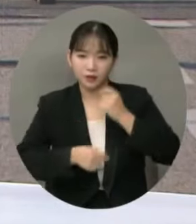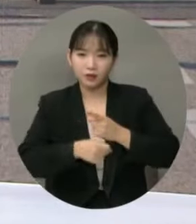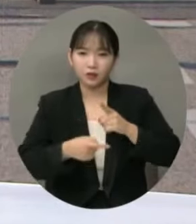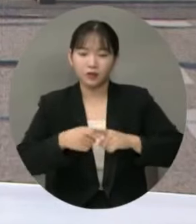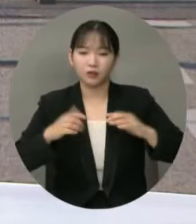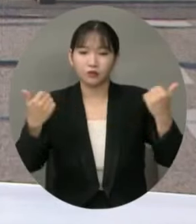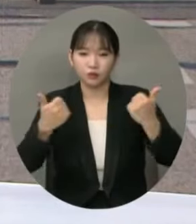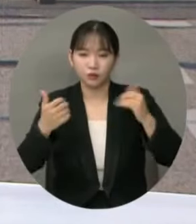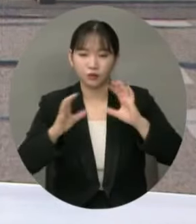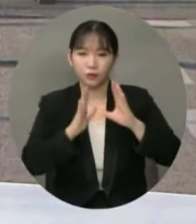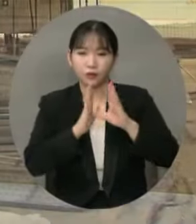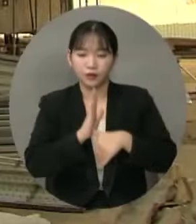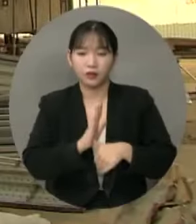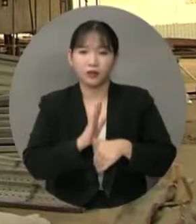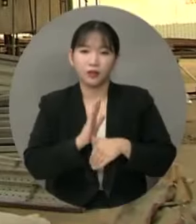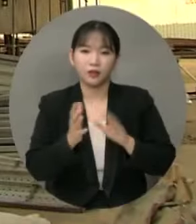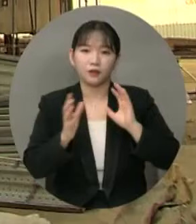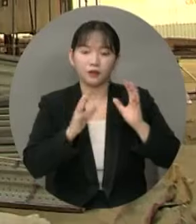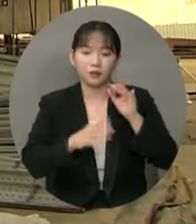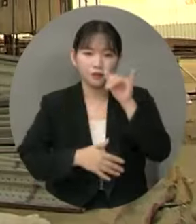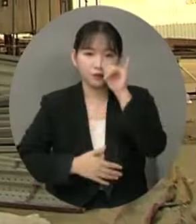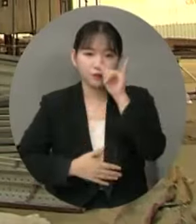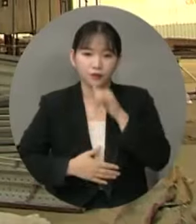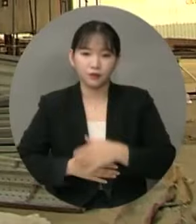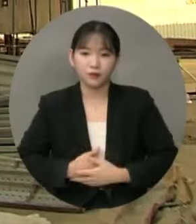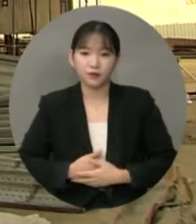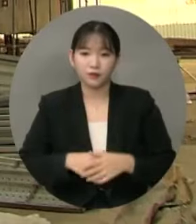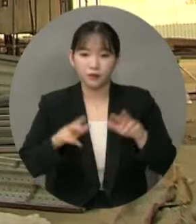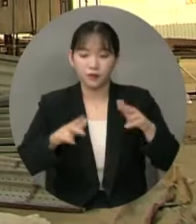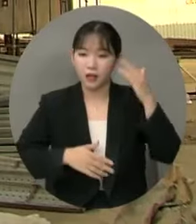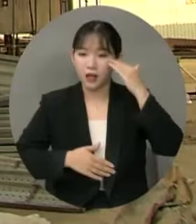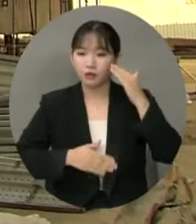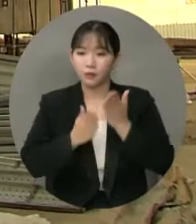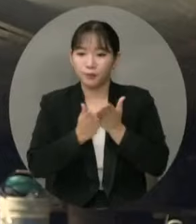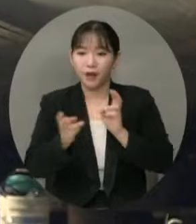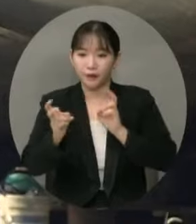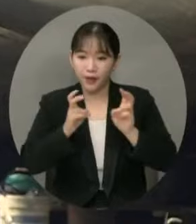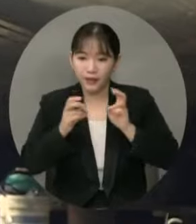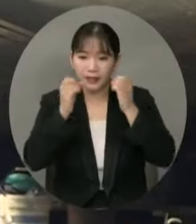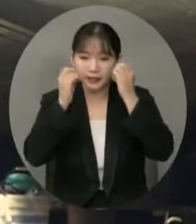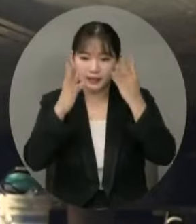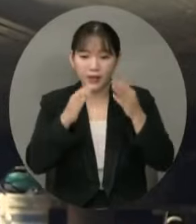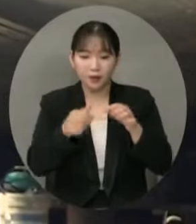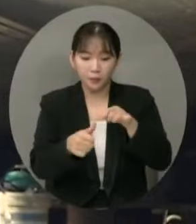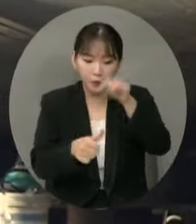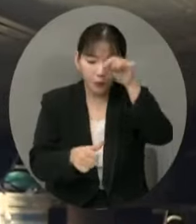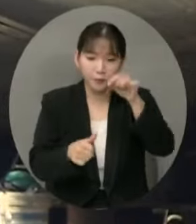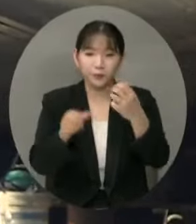기자가 취했습니다 재 조선업의 신중